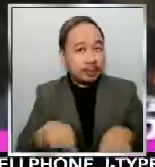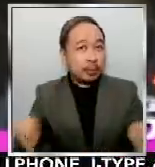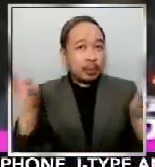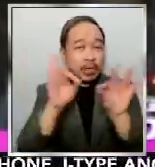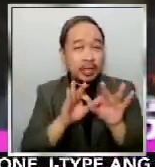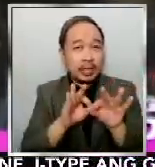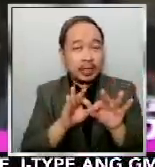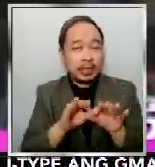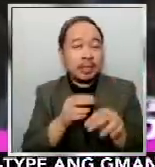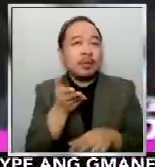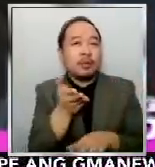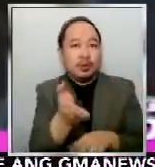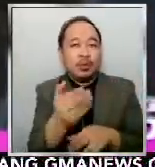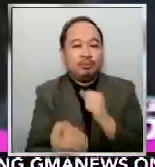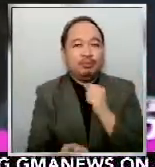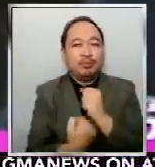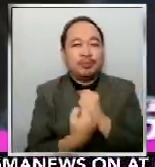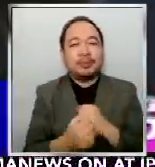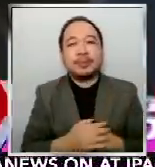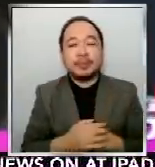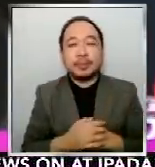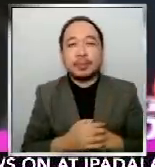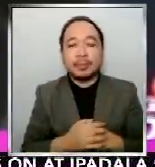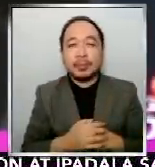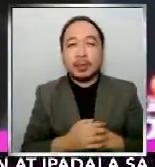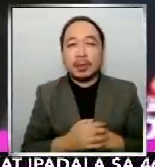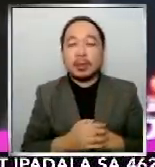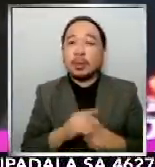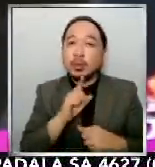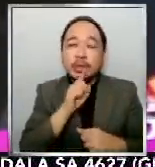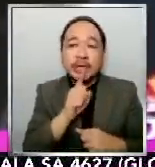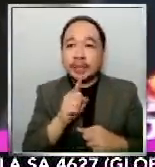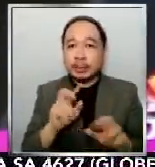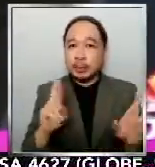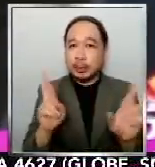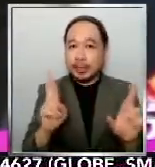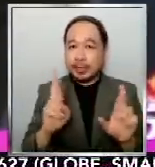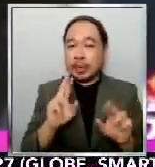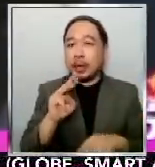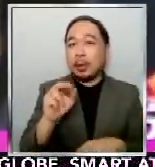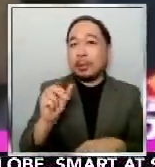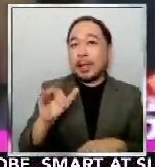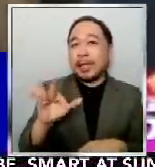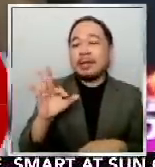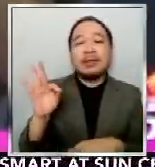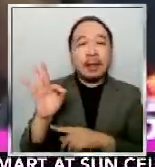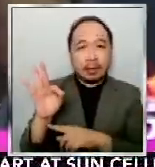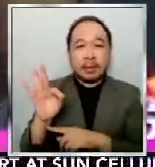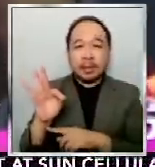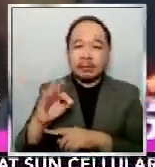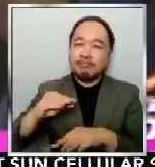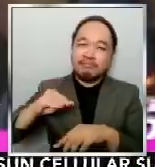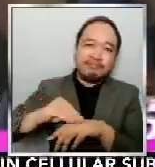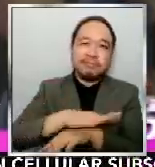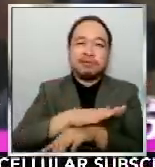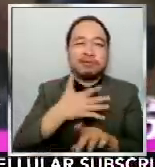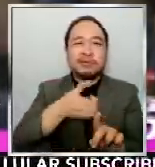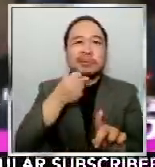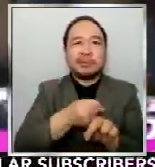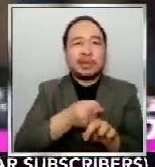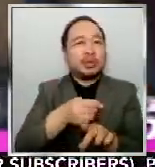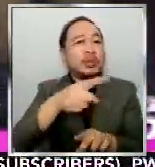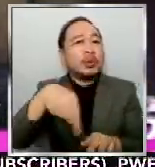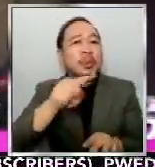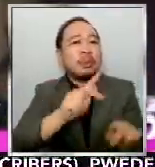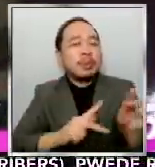Ang nakataya sa May 9, napakabigat. Doon sa mga nag-iisip pa, ito ang mensahe